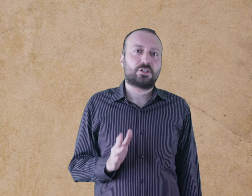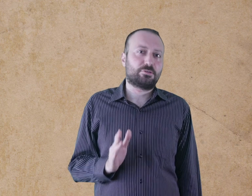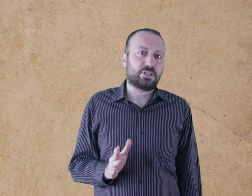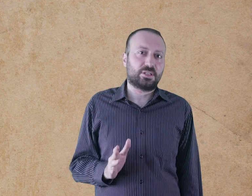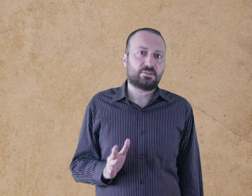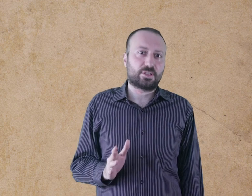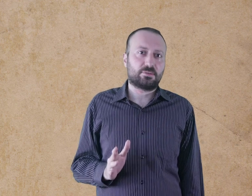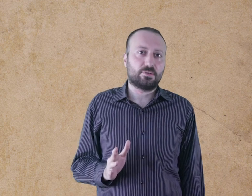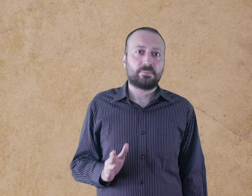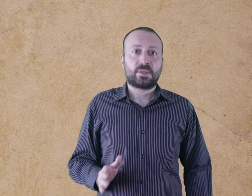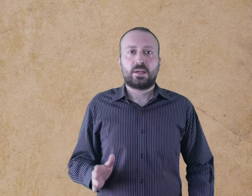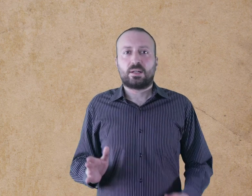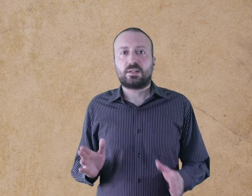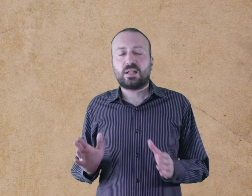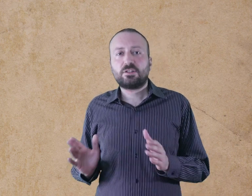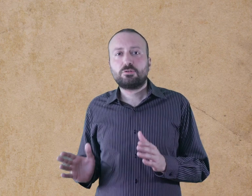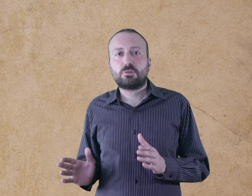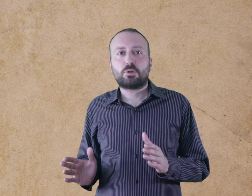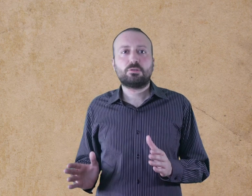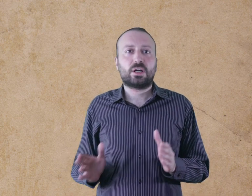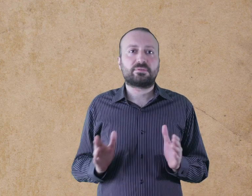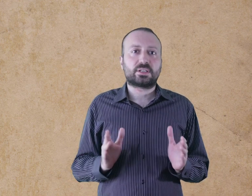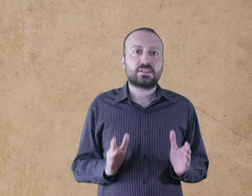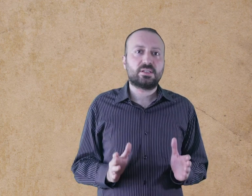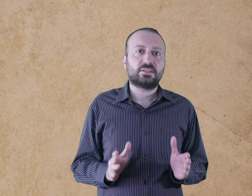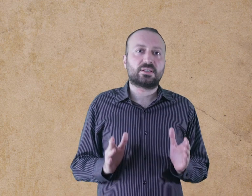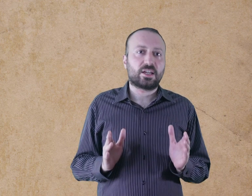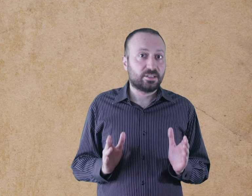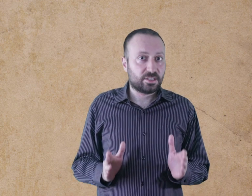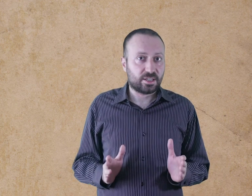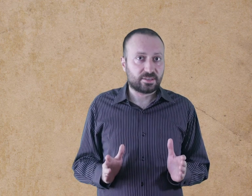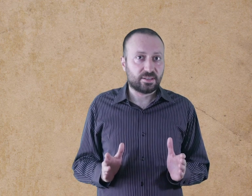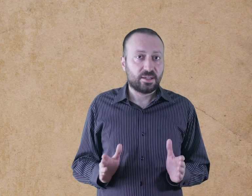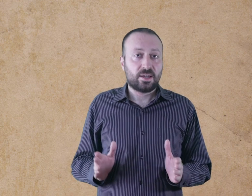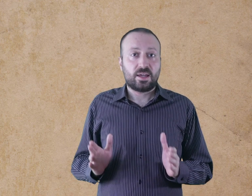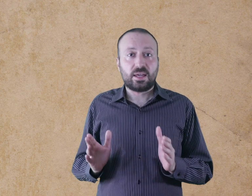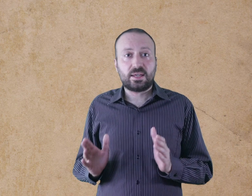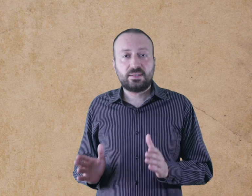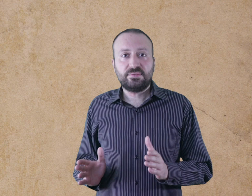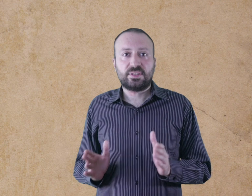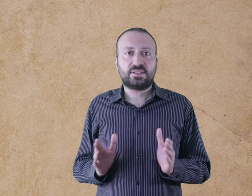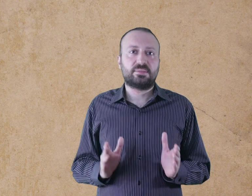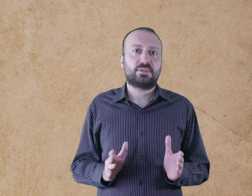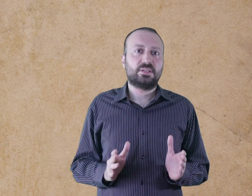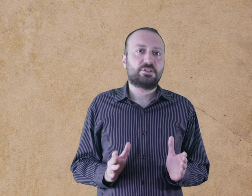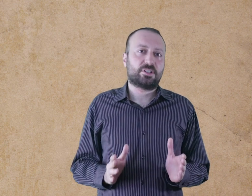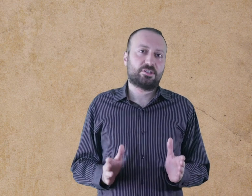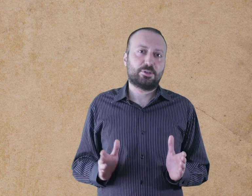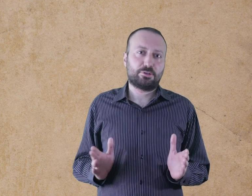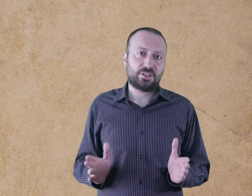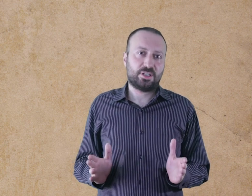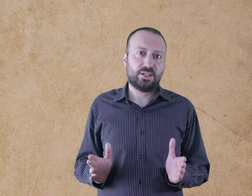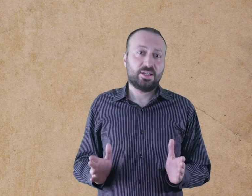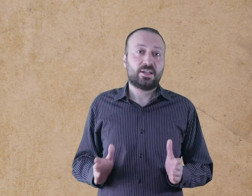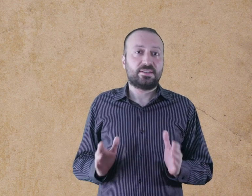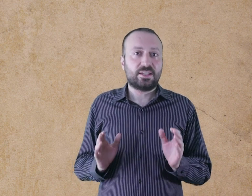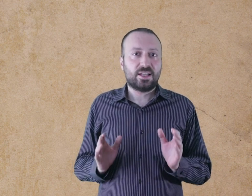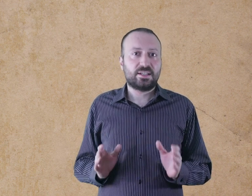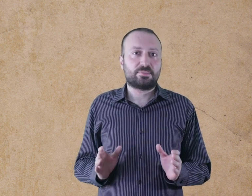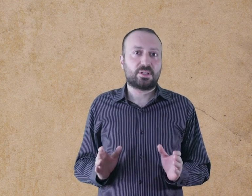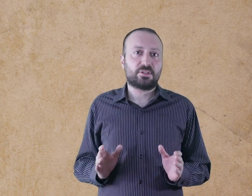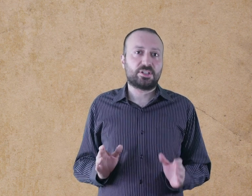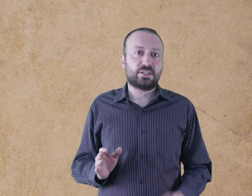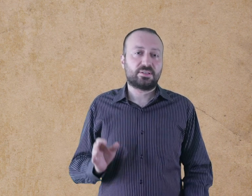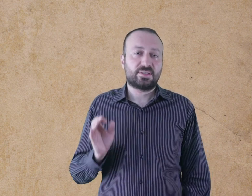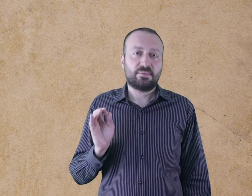kendi çocukları üzerinde ispatlıyor. Laszlo Polgár ve kızlarının hayat hikayesi, eğitim ve disiplinli bir çalışma süreciyle